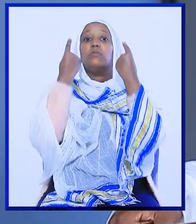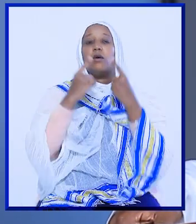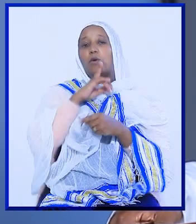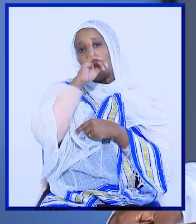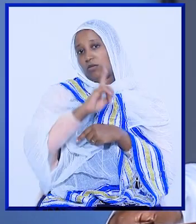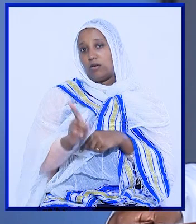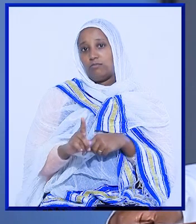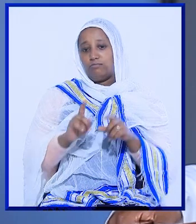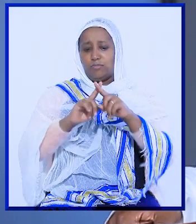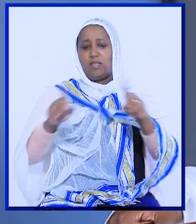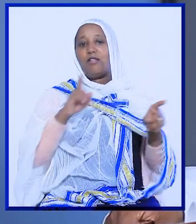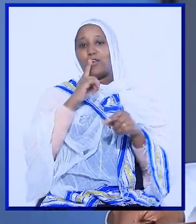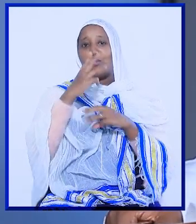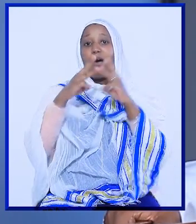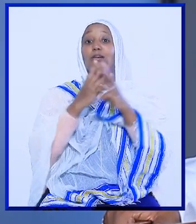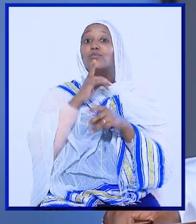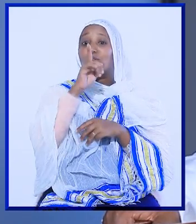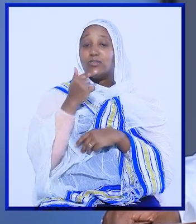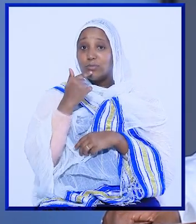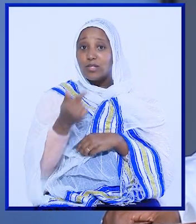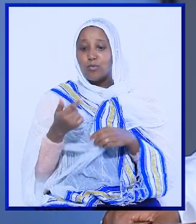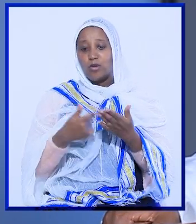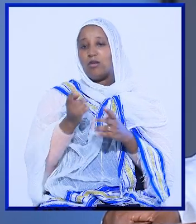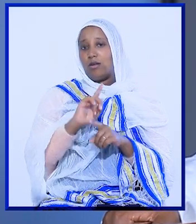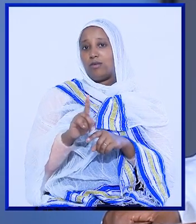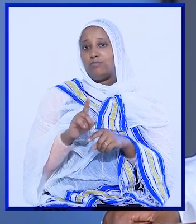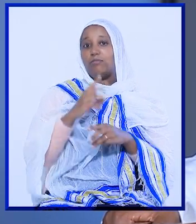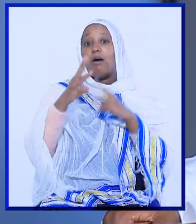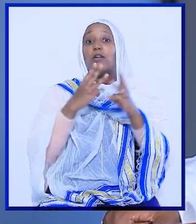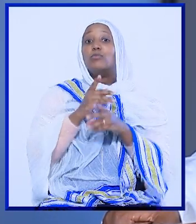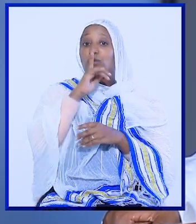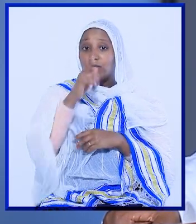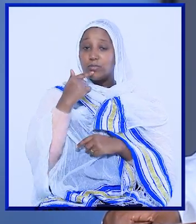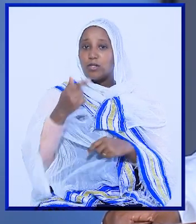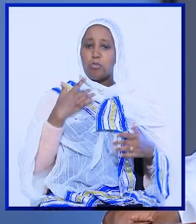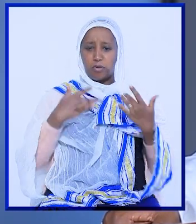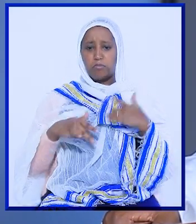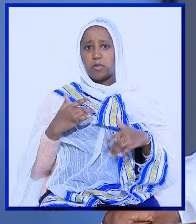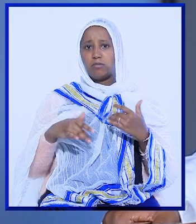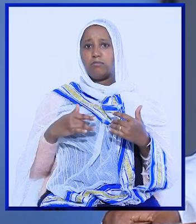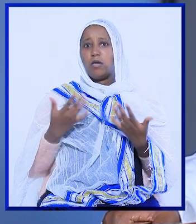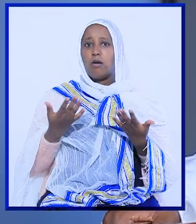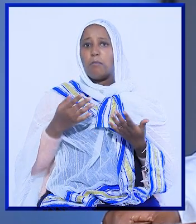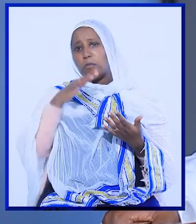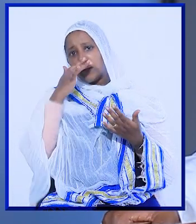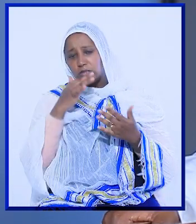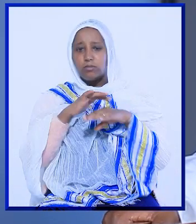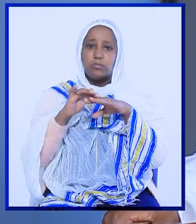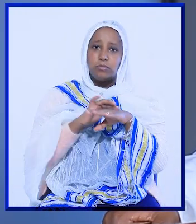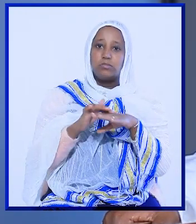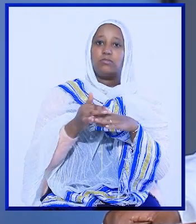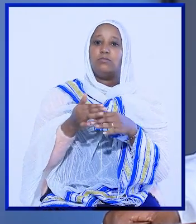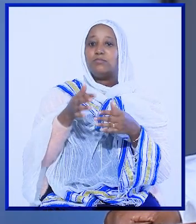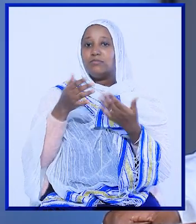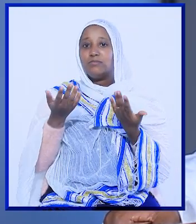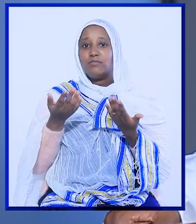አይደለም። የተለየ እውነት ነው። ዓለም እውነት የምትለው ይህንን አይደለም። ዓለም እውነት የምትለውን በስሜት በአምስቱ የስሜት ሕዋሳት